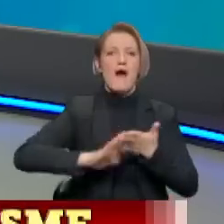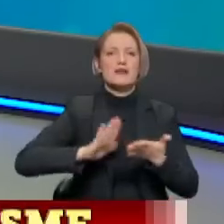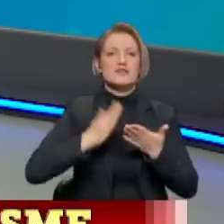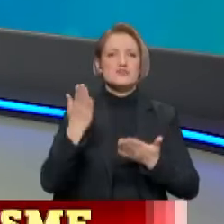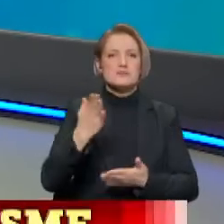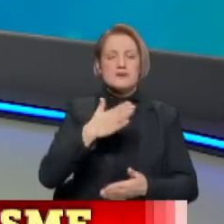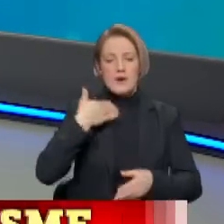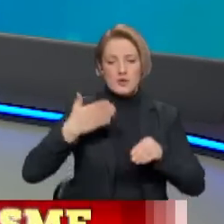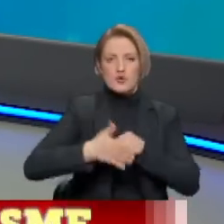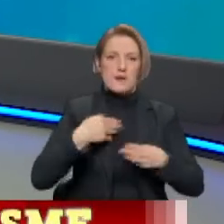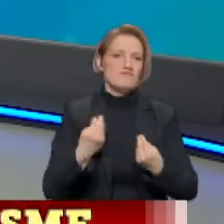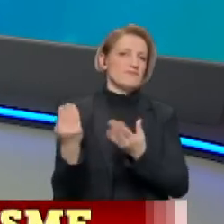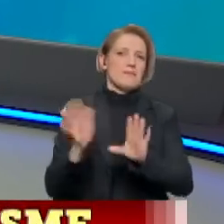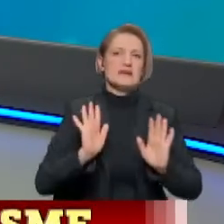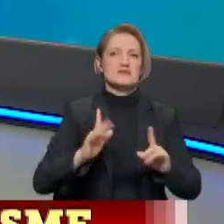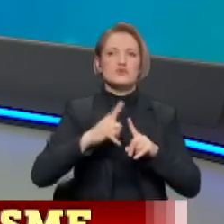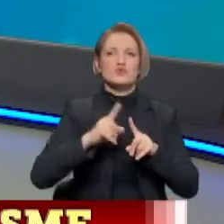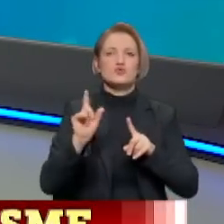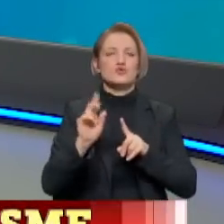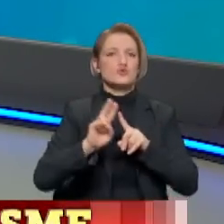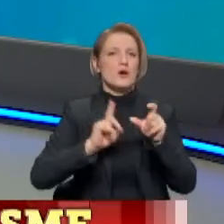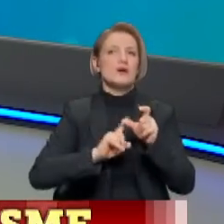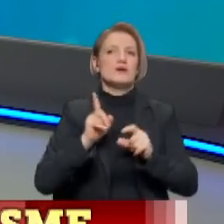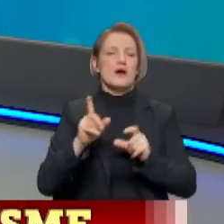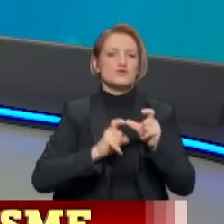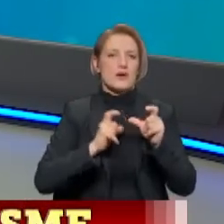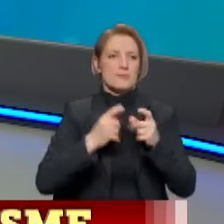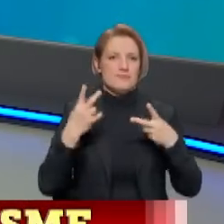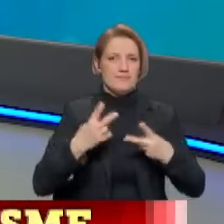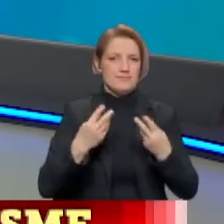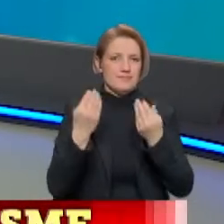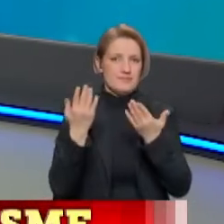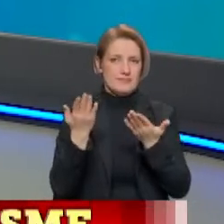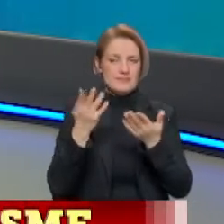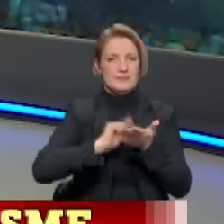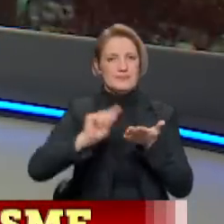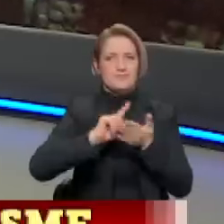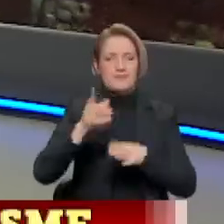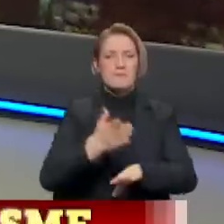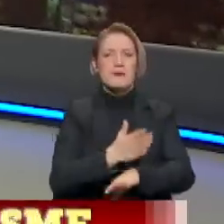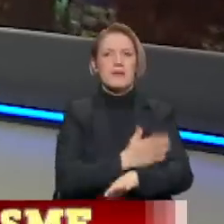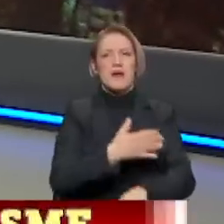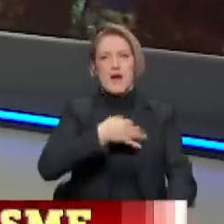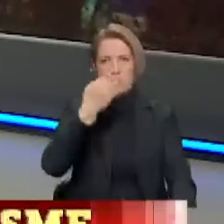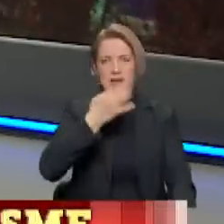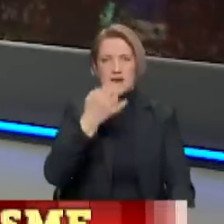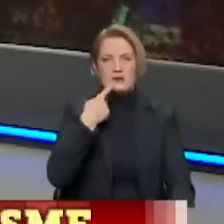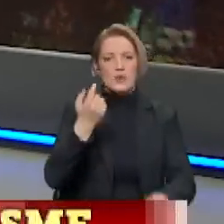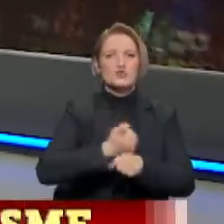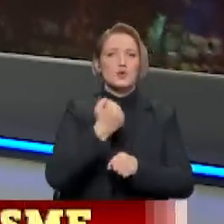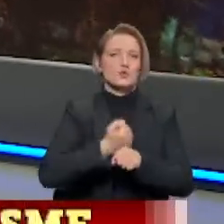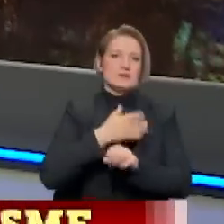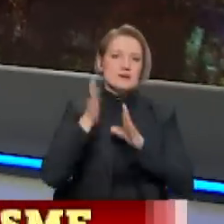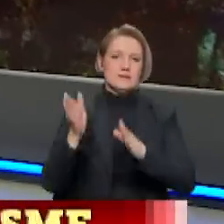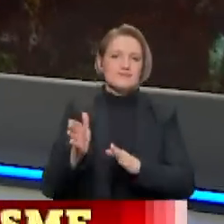arkadaşımızı kurban etmeyiz. Tunç Soyer'in de verdiği mesaj buydu. Şimdi de memleketten haberler diyoruz ya, Zonguldak'a